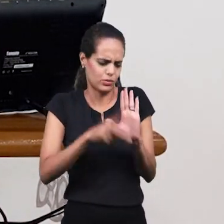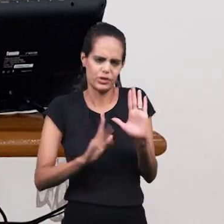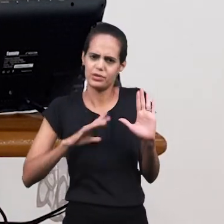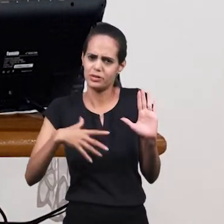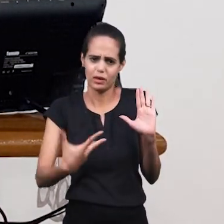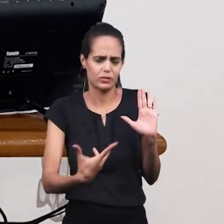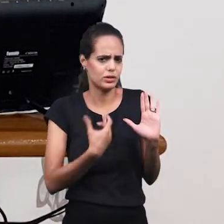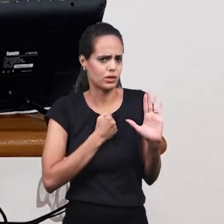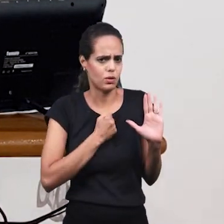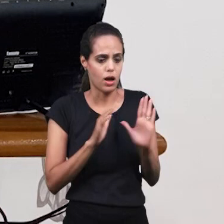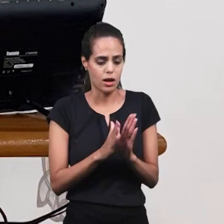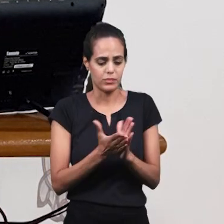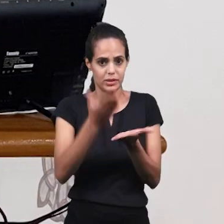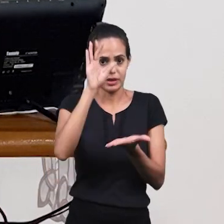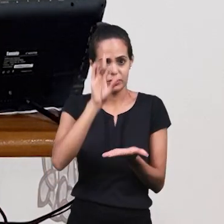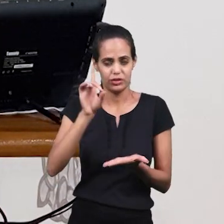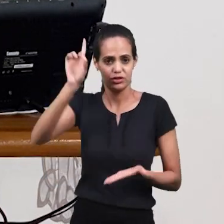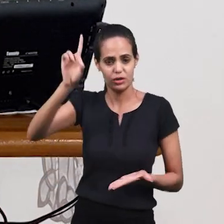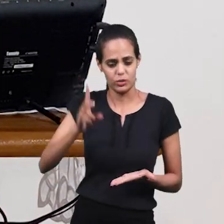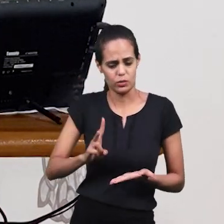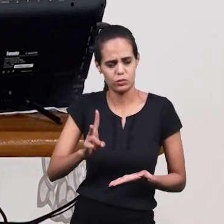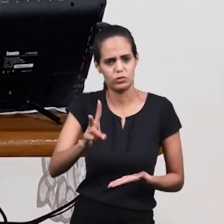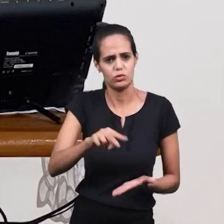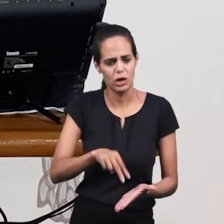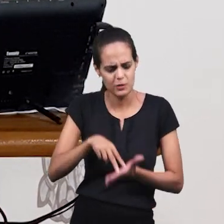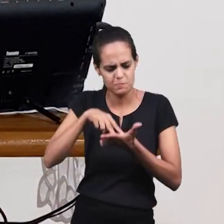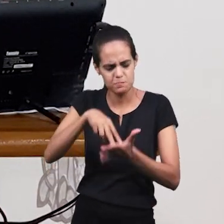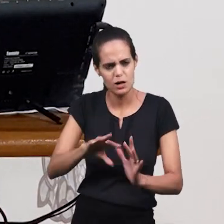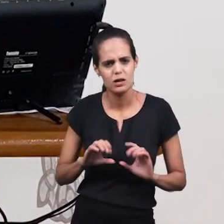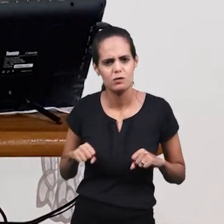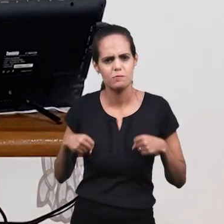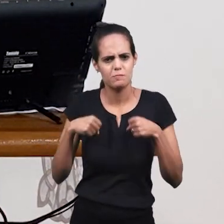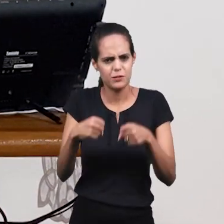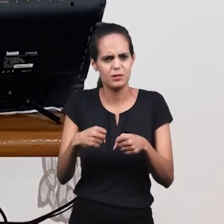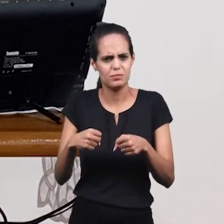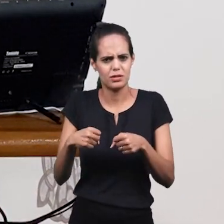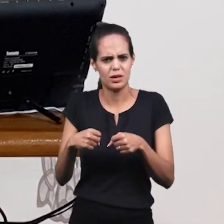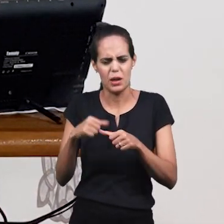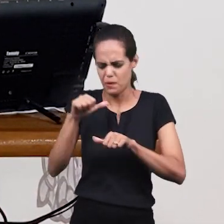inchangeable. Il ne va pas changer. Dites au peuple,